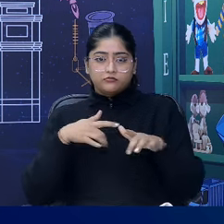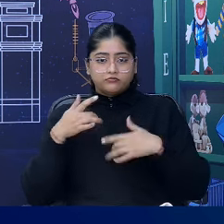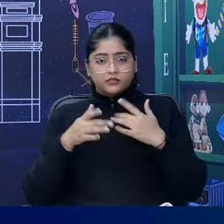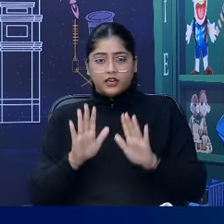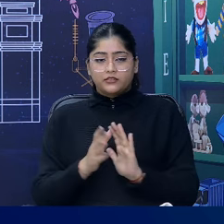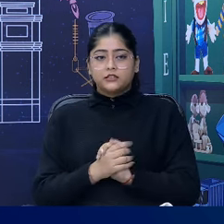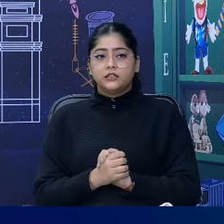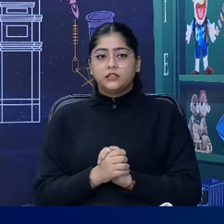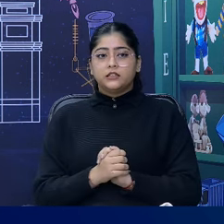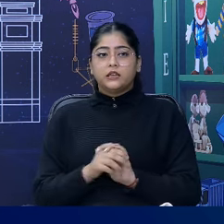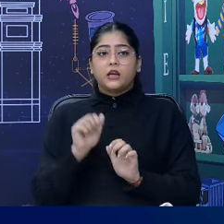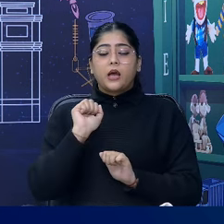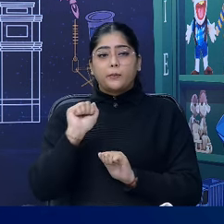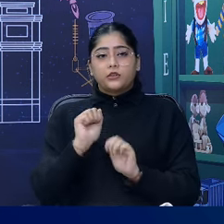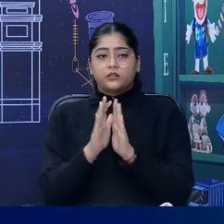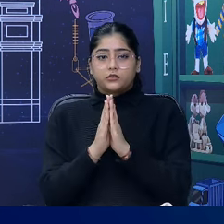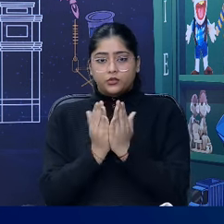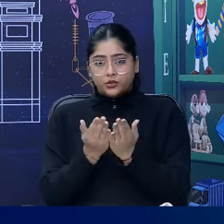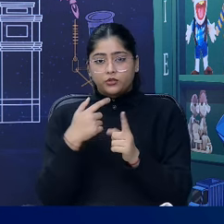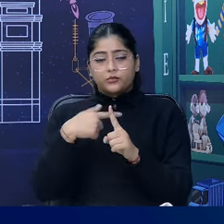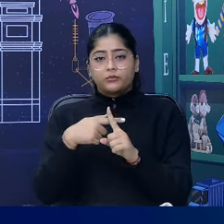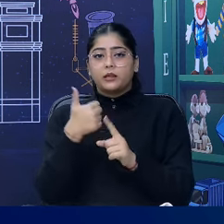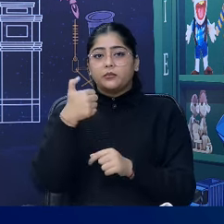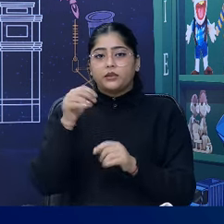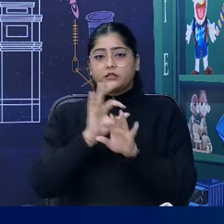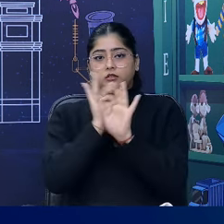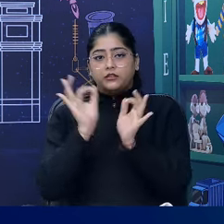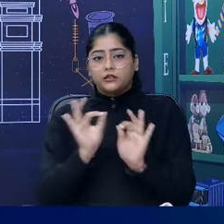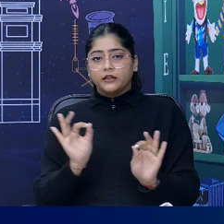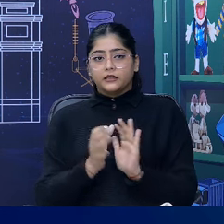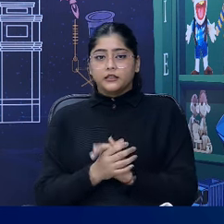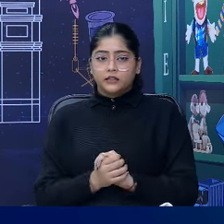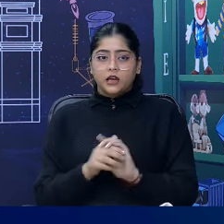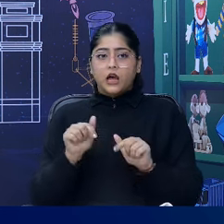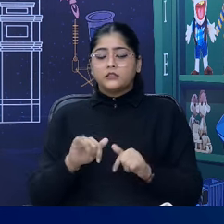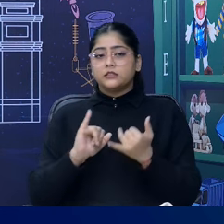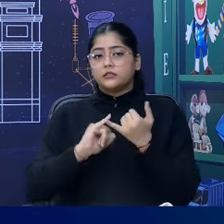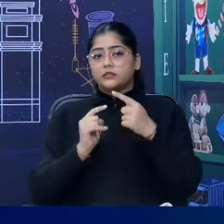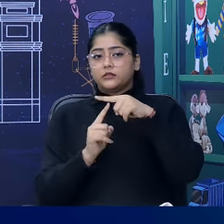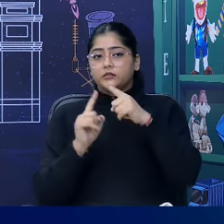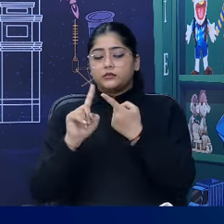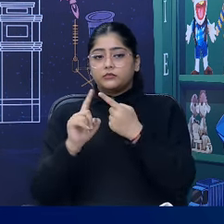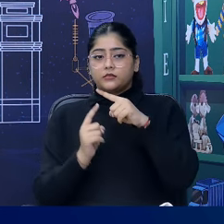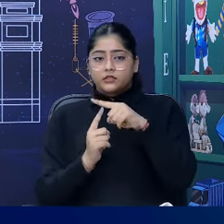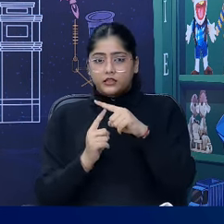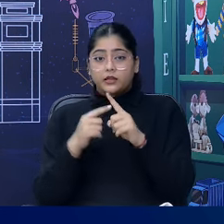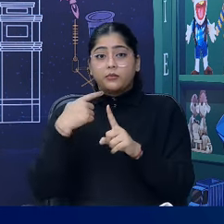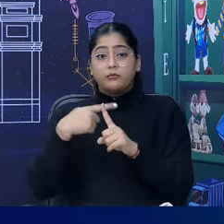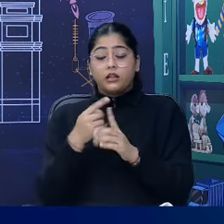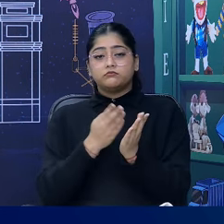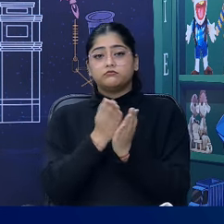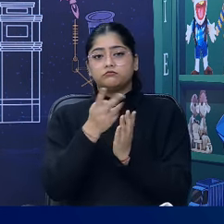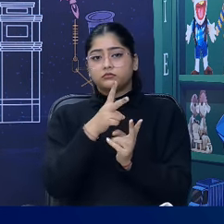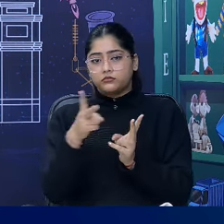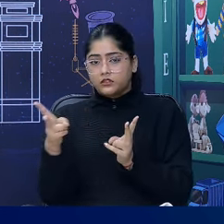आप अपना नोटबुक और पेन तैयार कर लीजिए. आज हम सेट्स और टाइप्स ऑफ सेट्स के बारे में